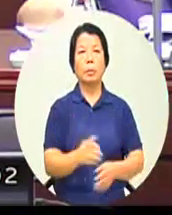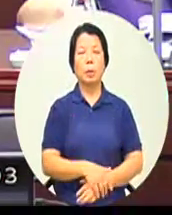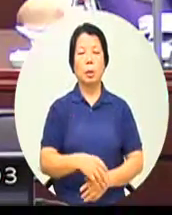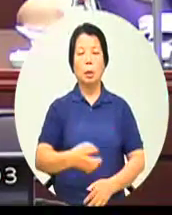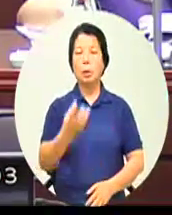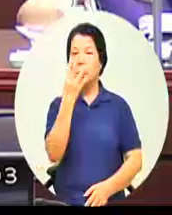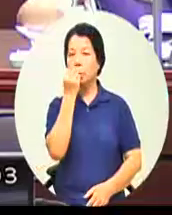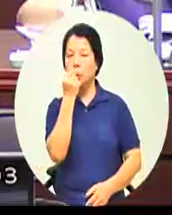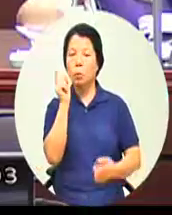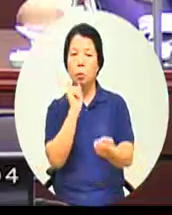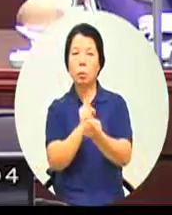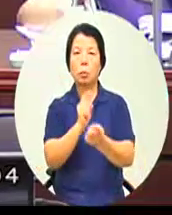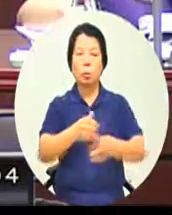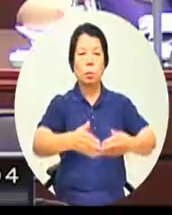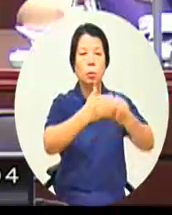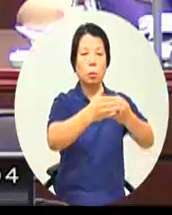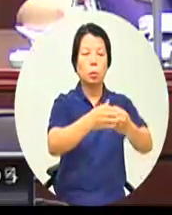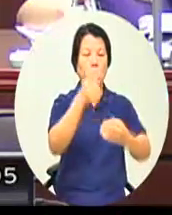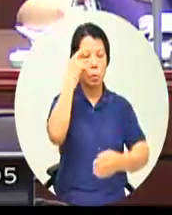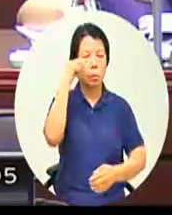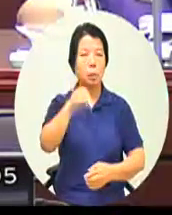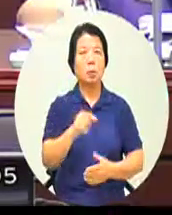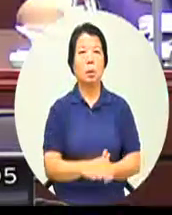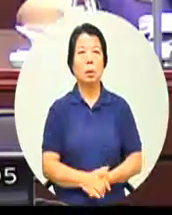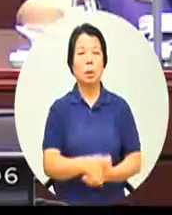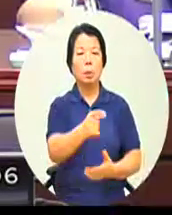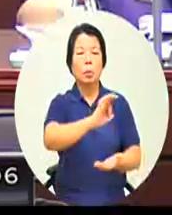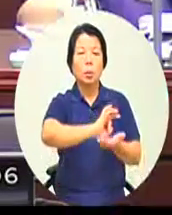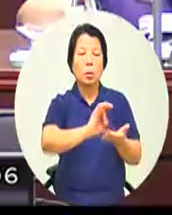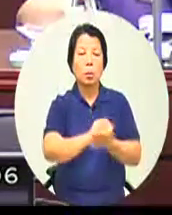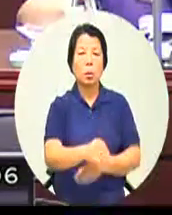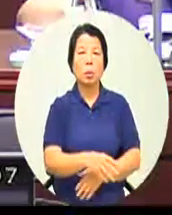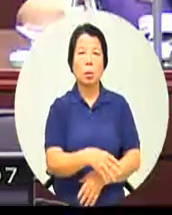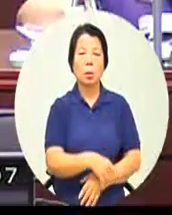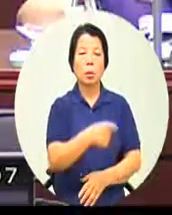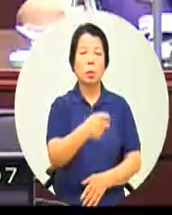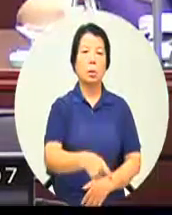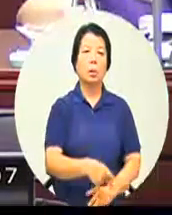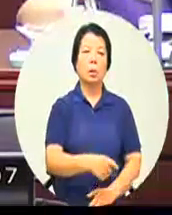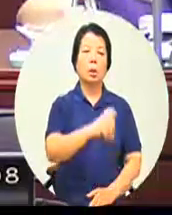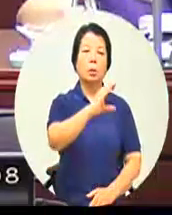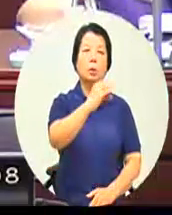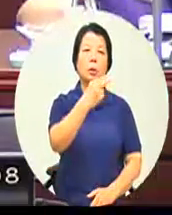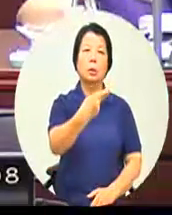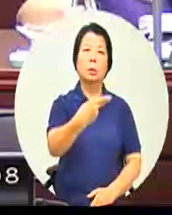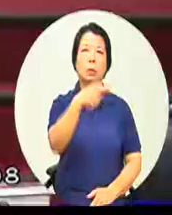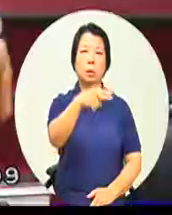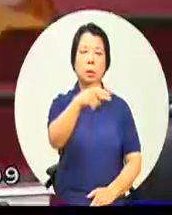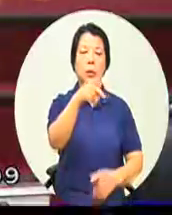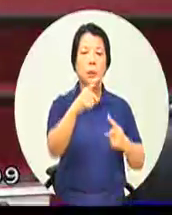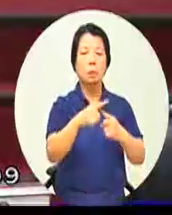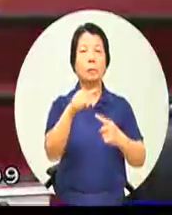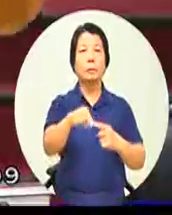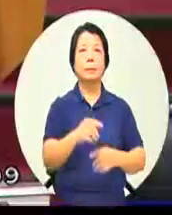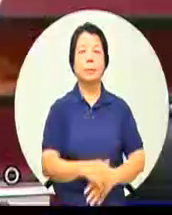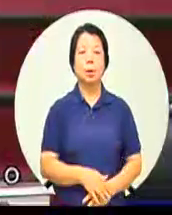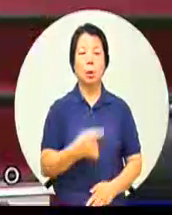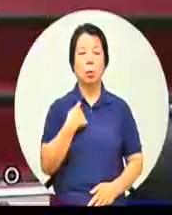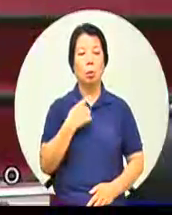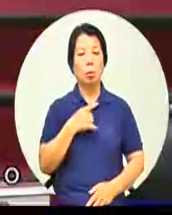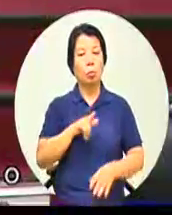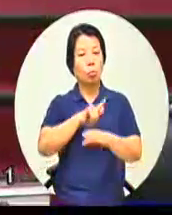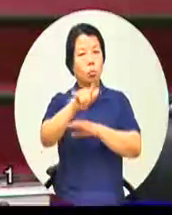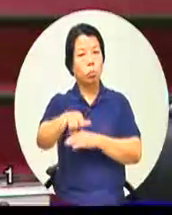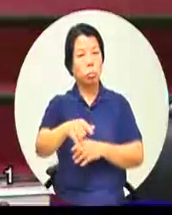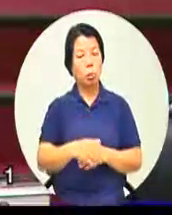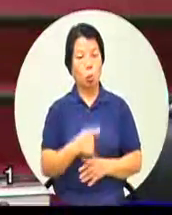人民对于中国的看法，他喜欢用支那，有些人喜欢用支那，这艺术性。 这都奇怪啊！你啊，咱这出人民叫台